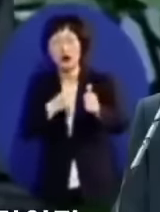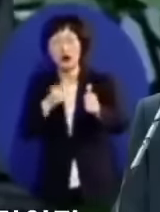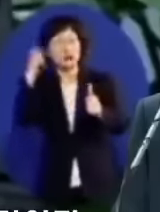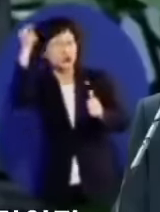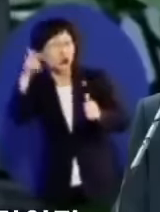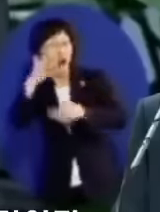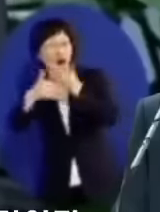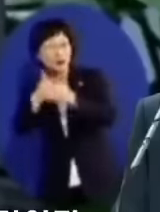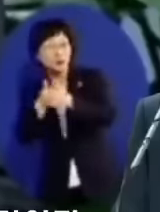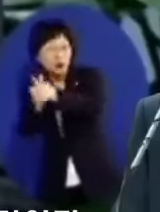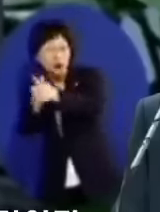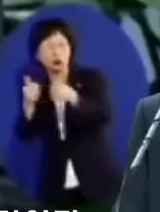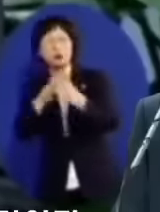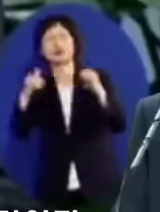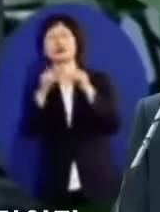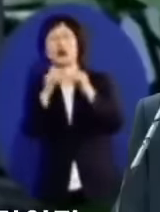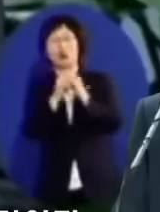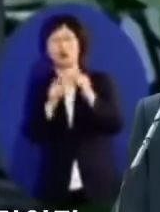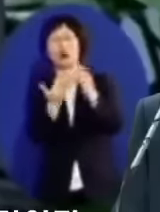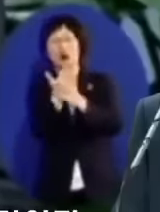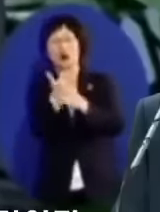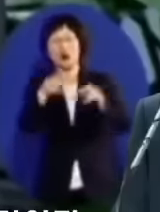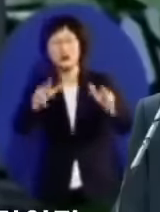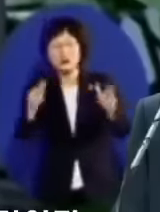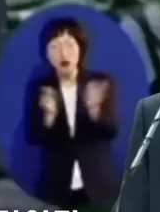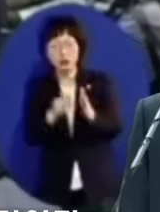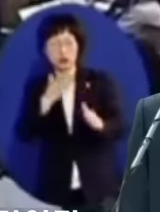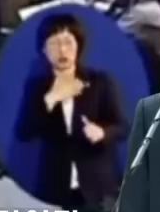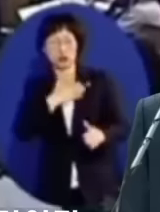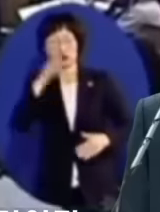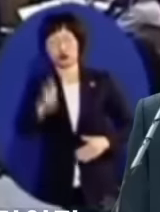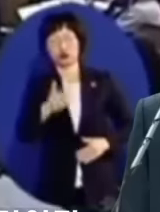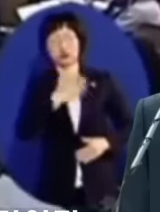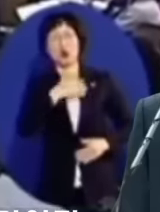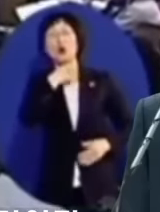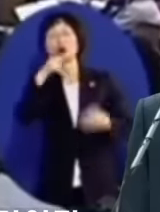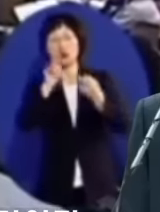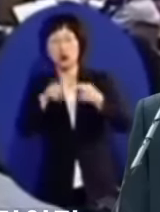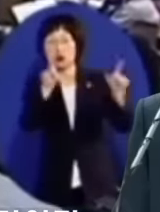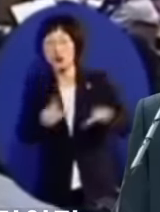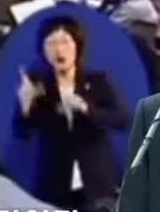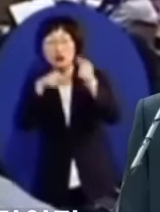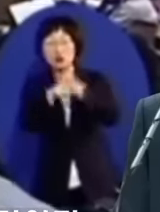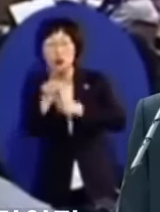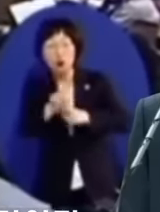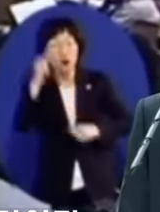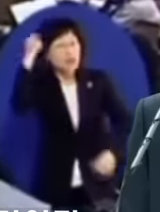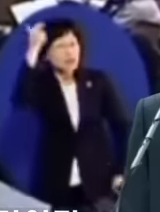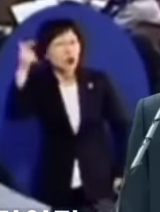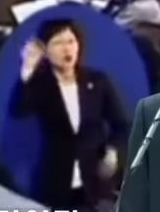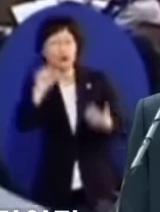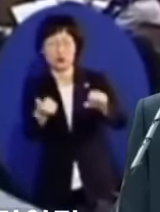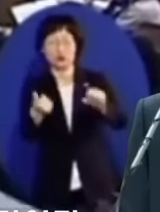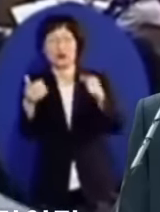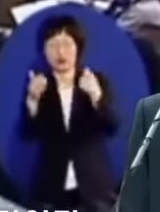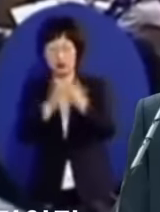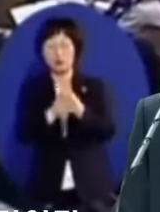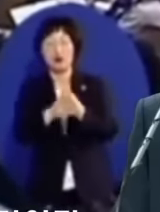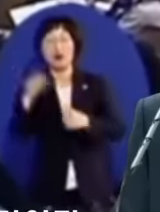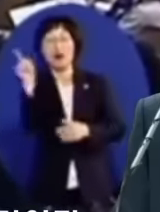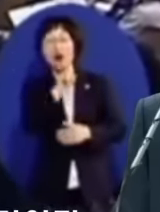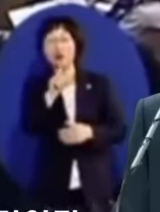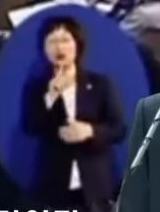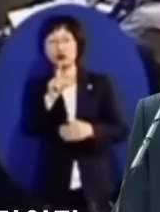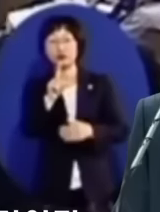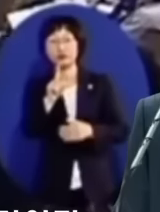벌어지는 것입니다. 여태까지 내가 나의 주인이요 내가 원하는 대로 산 것은 내 영이 죽어 있었기 때문에 아무